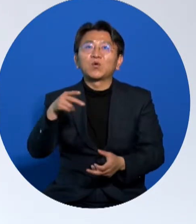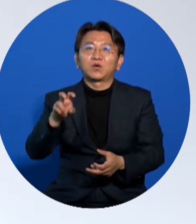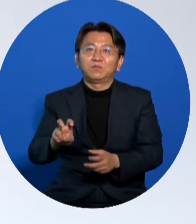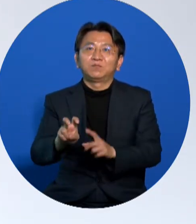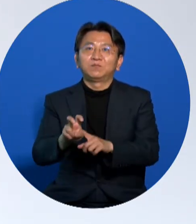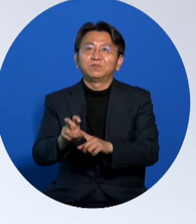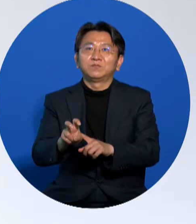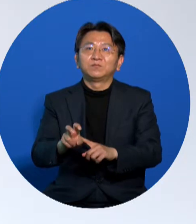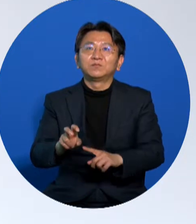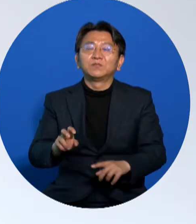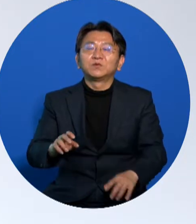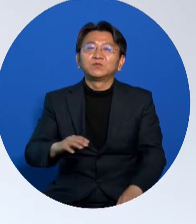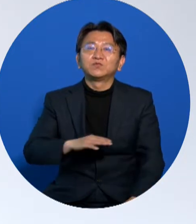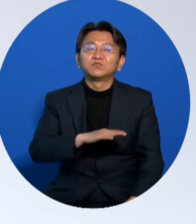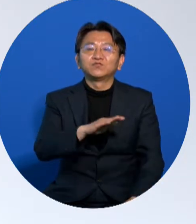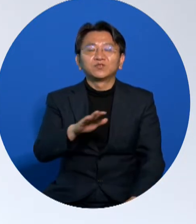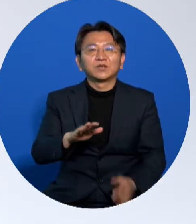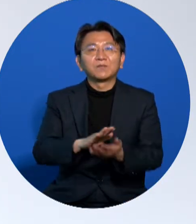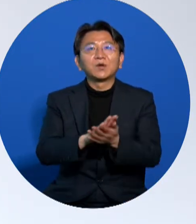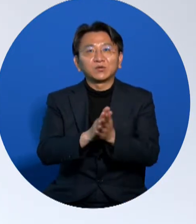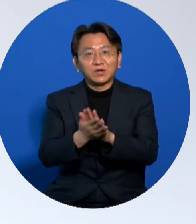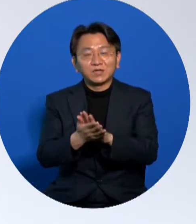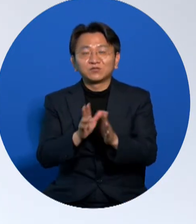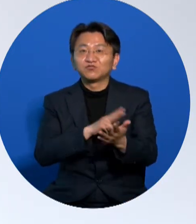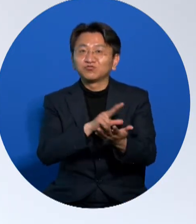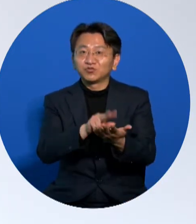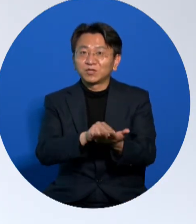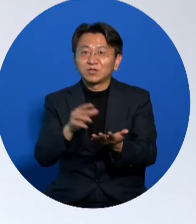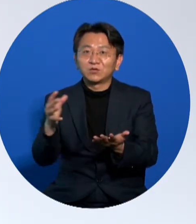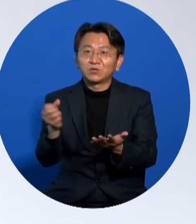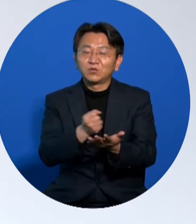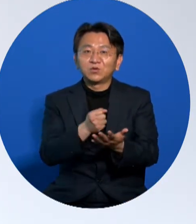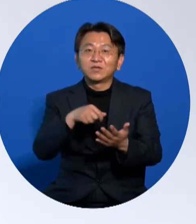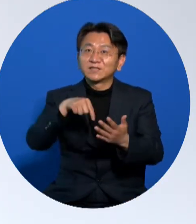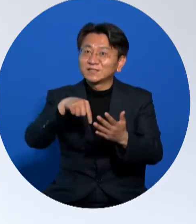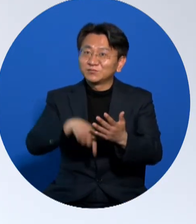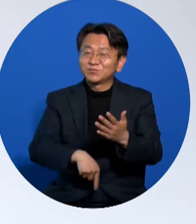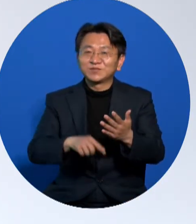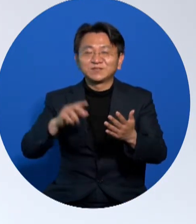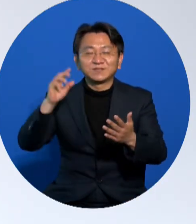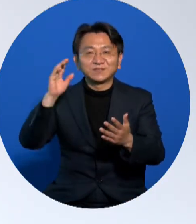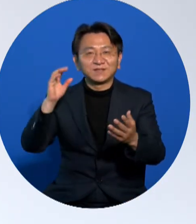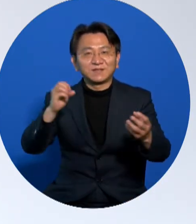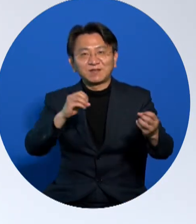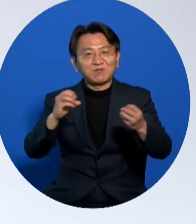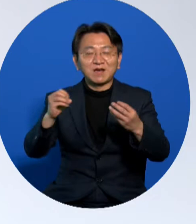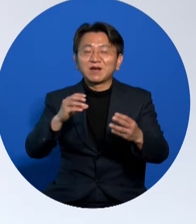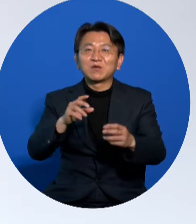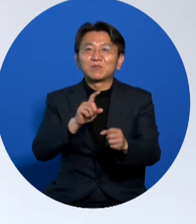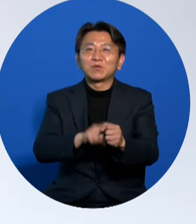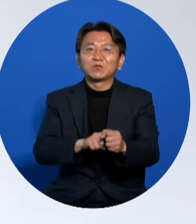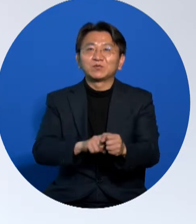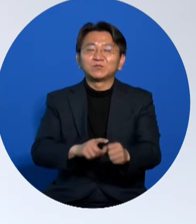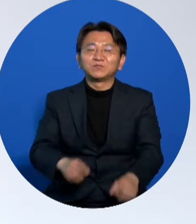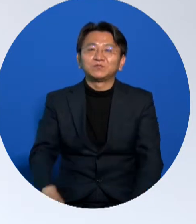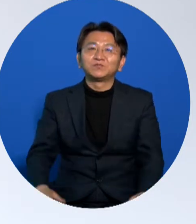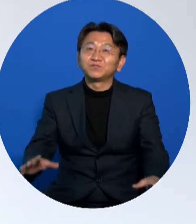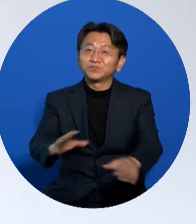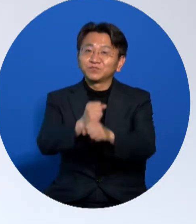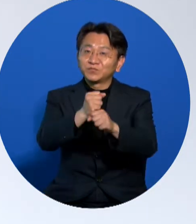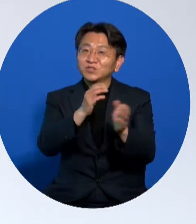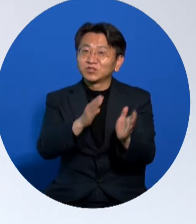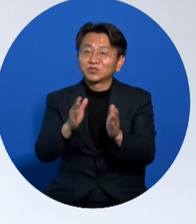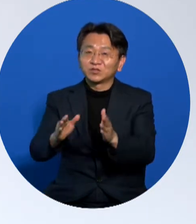나란히 뛰기 위한 우리의 변화라는 주제로 더욱더 깊은 이야기를 나누는 자리로 준비가 되어 있습니다. 랩업 세션이 되겠는데요.